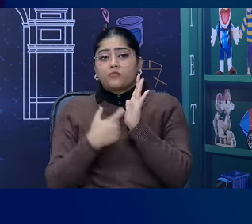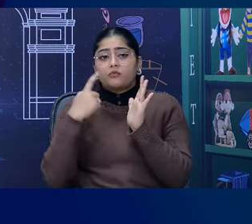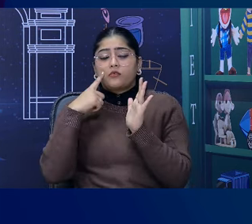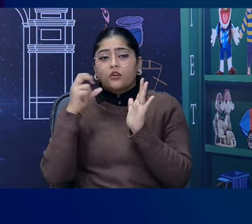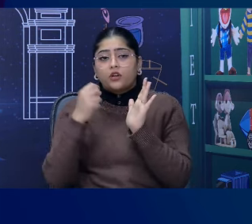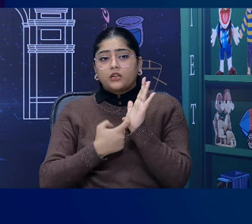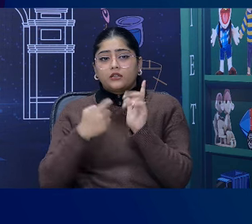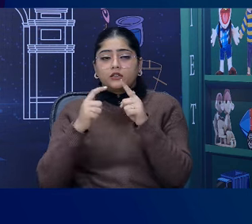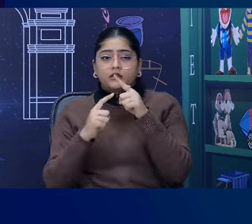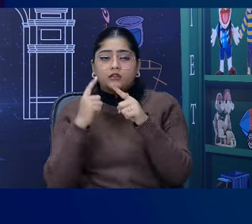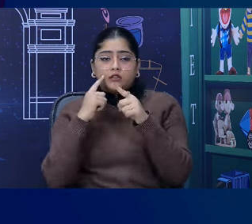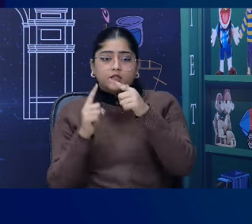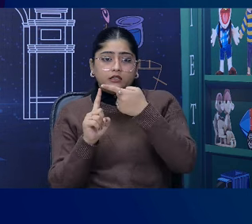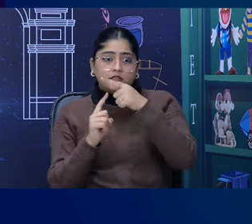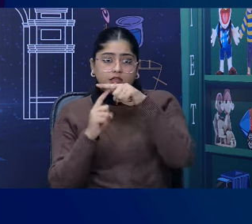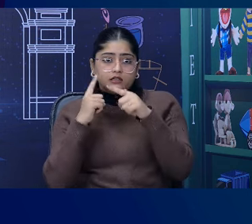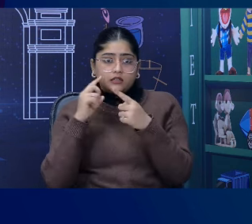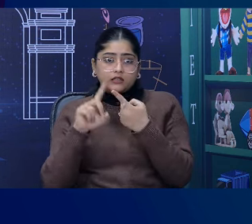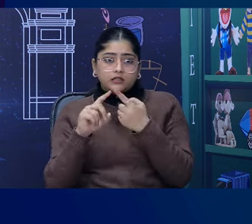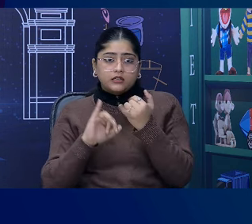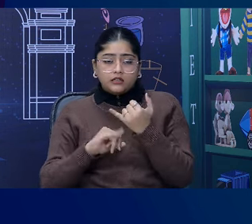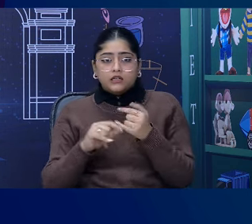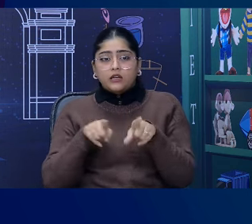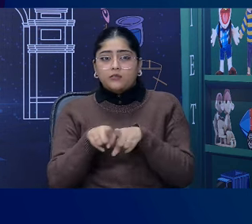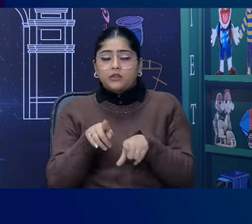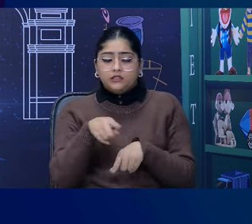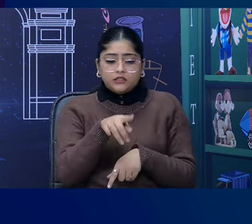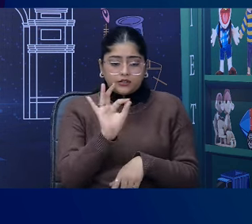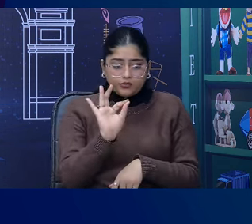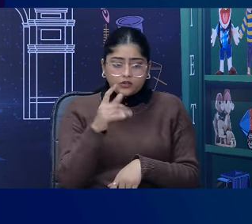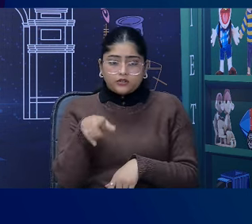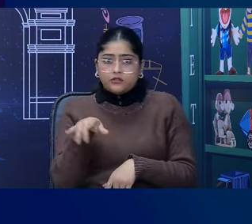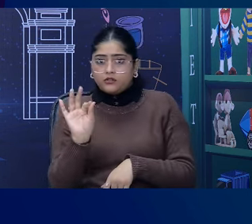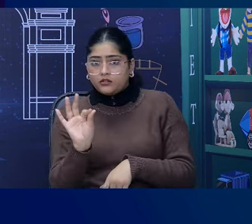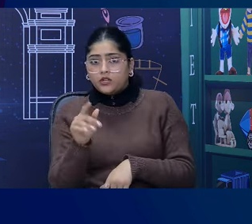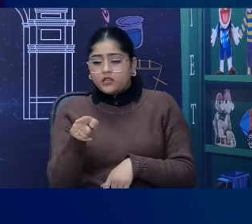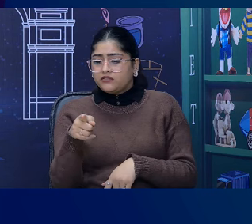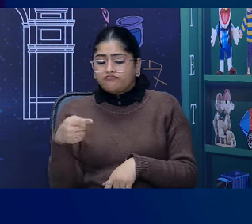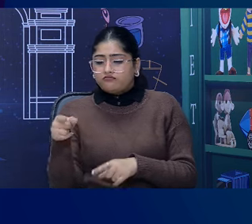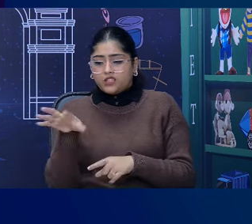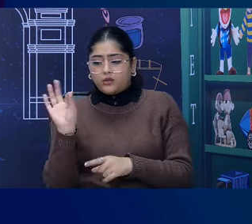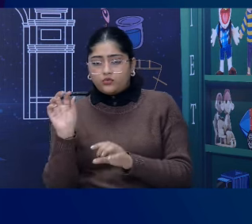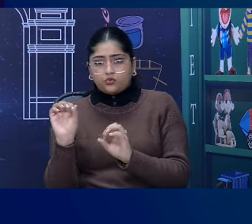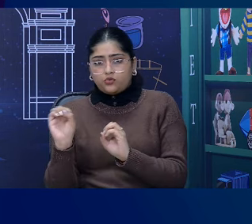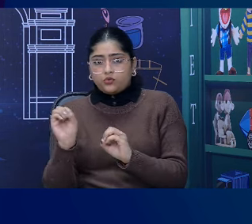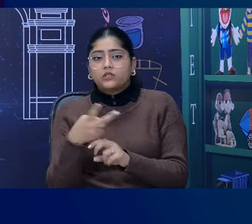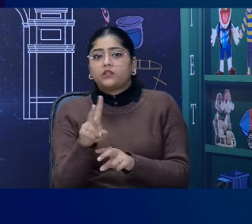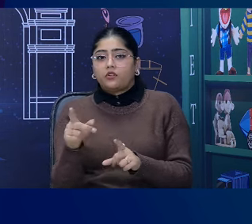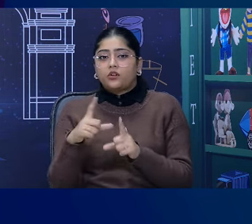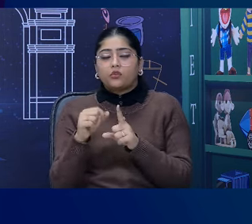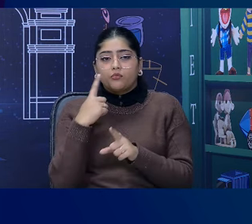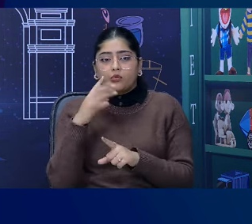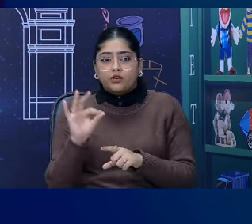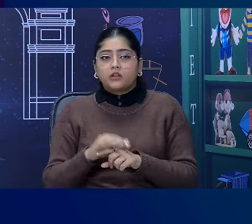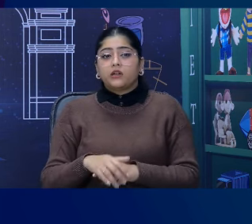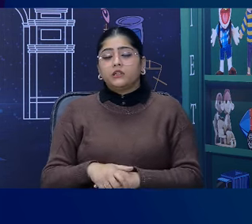करें आप अपने आपकी फैमिली या फ्रेंड्स की हेल्प ले थैंक्स टू द गवर्नमेंट पॉलिसी थैंक्स टू द अवेयरनेस आज के